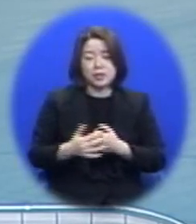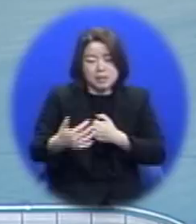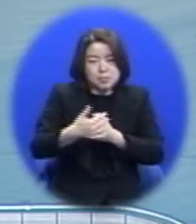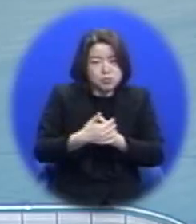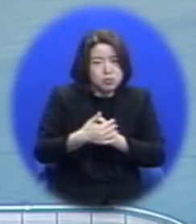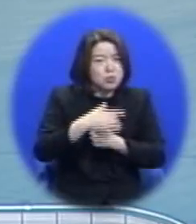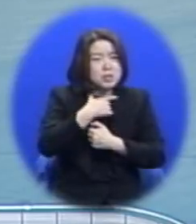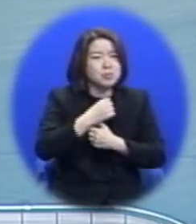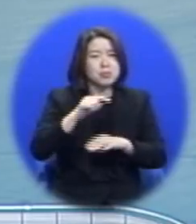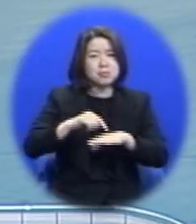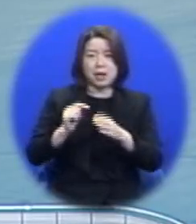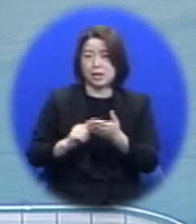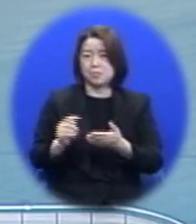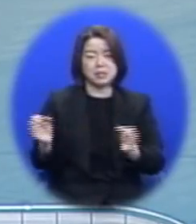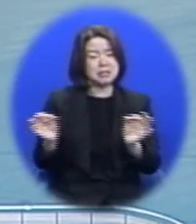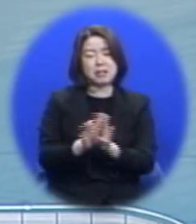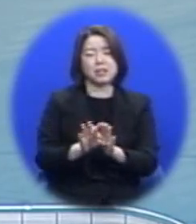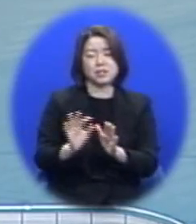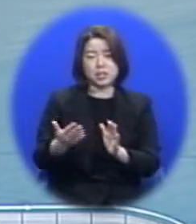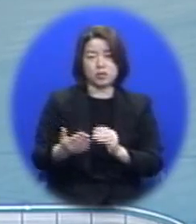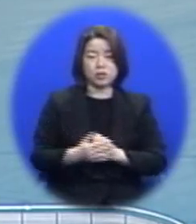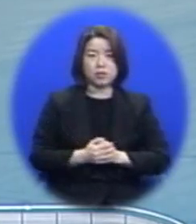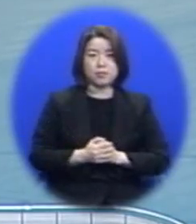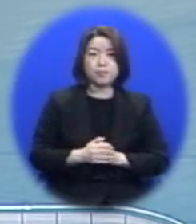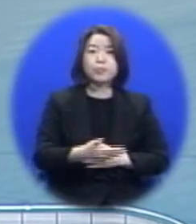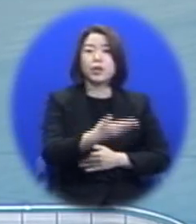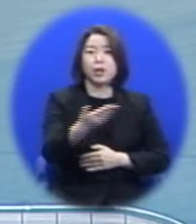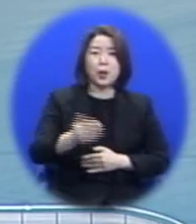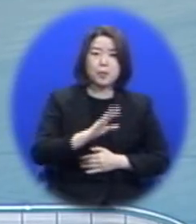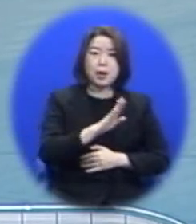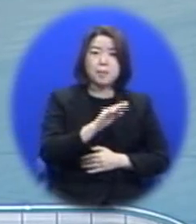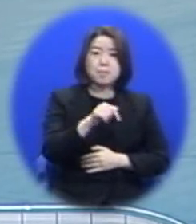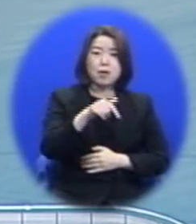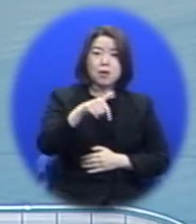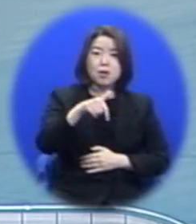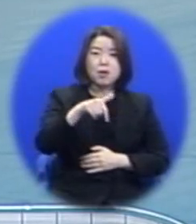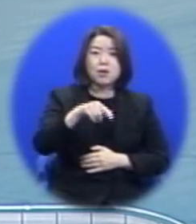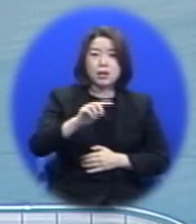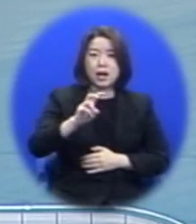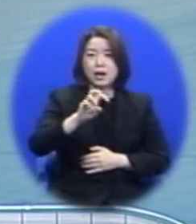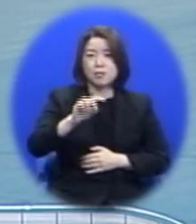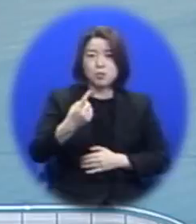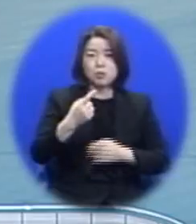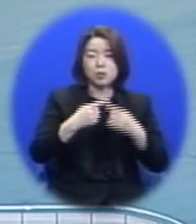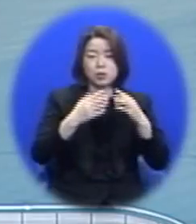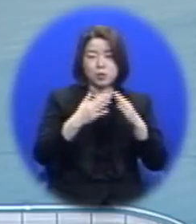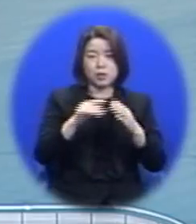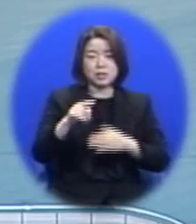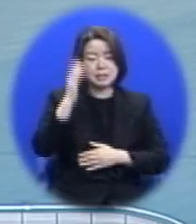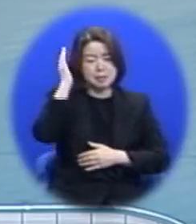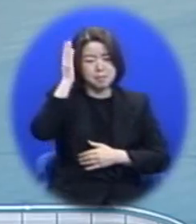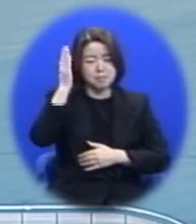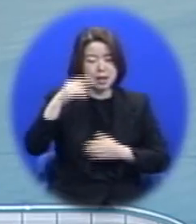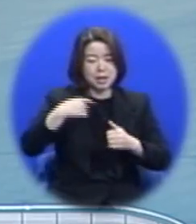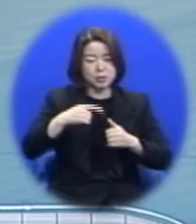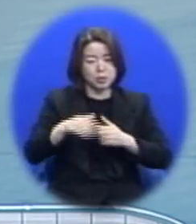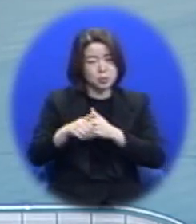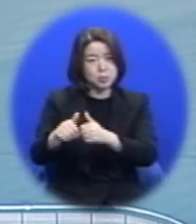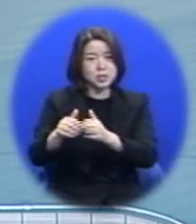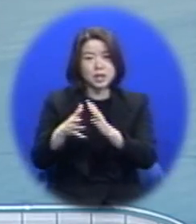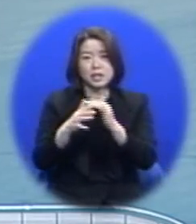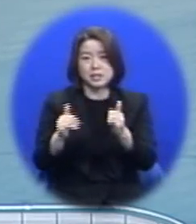품고 싶은 마음이 없어요. 여러분, 버가모 교회는 이 발람의 죄를 쫓아가는 이들을